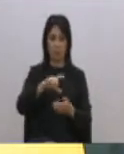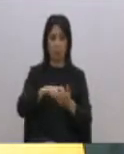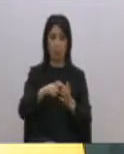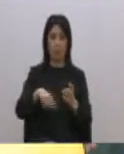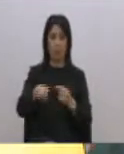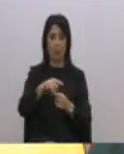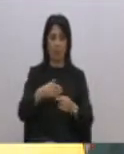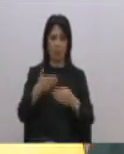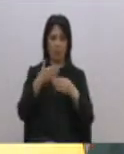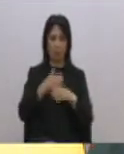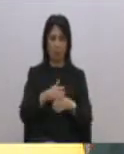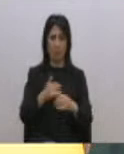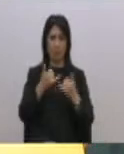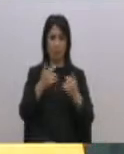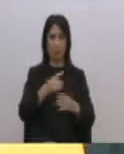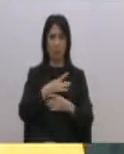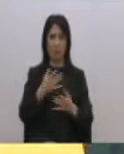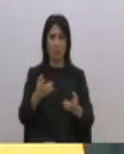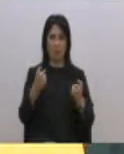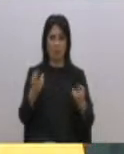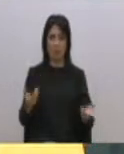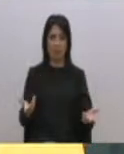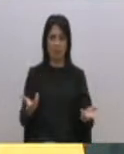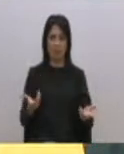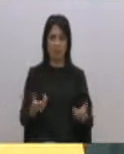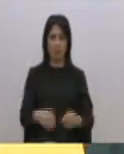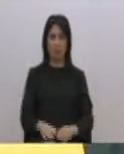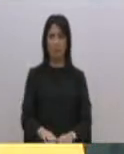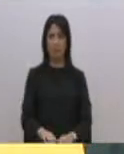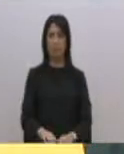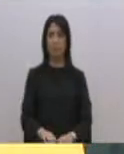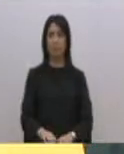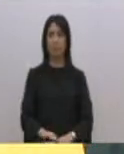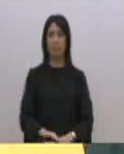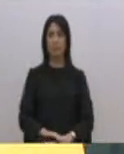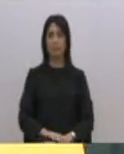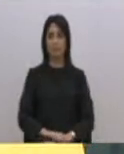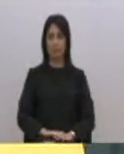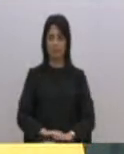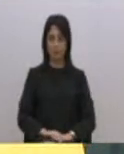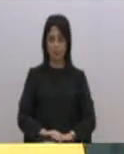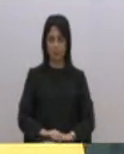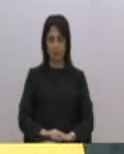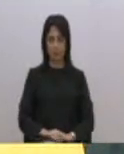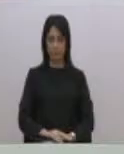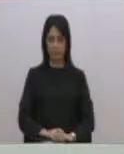ileba, kide ertel, da opikteta, ma čuris es testic, ga su tkod gavotarut.